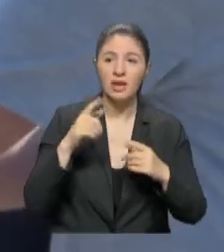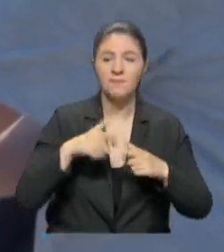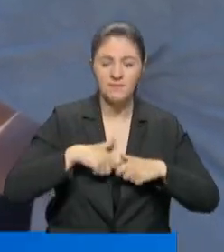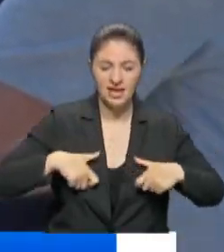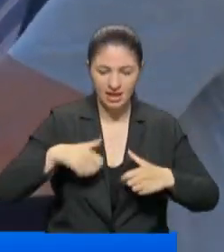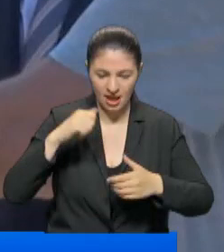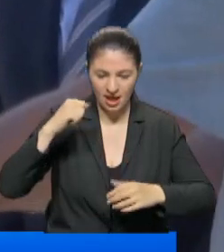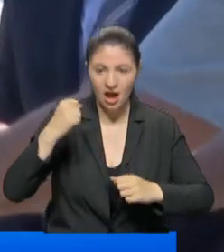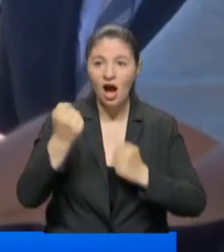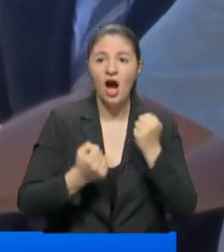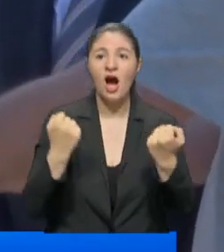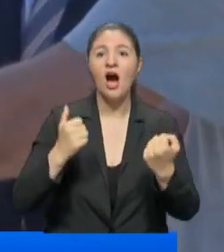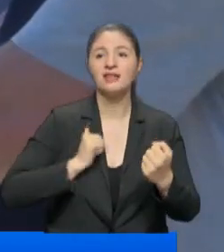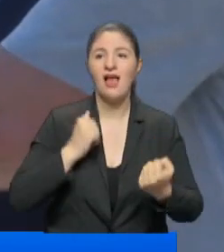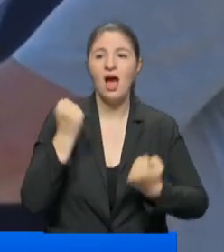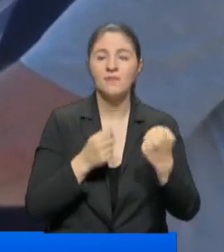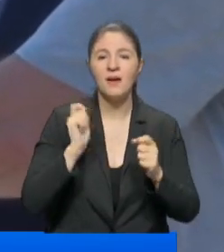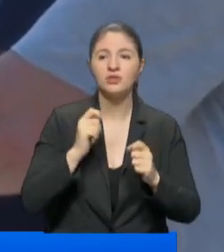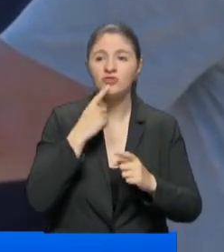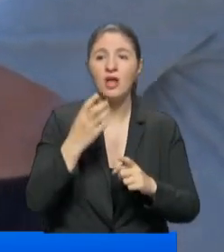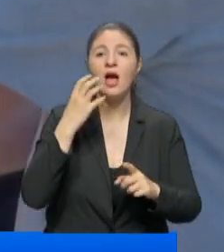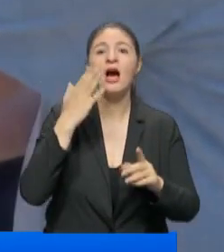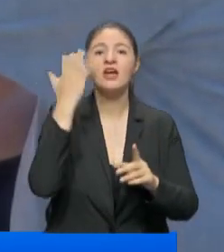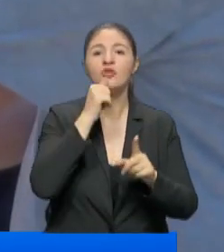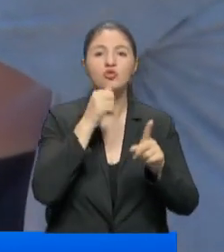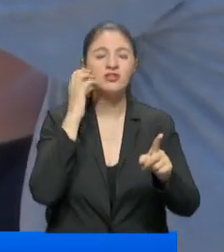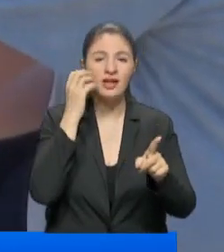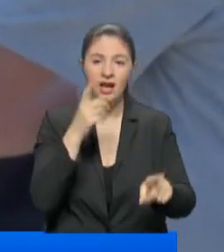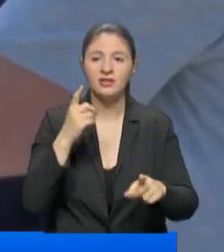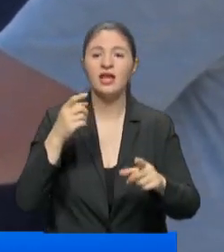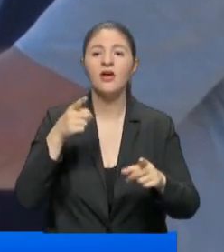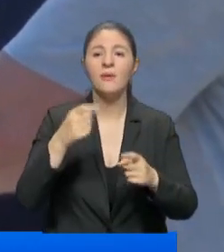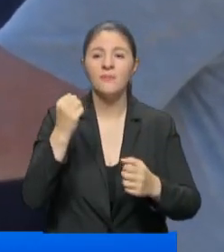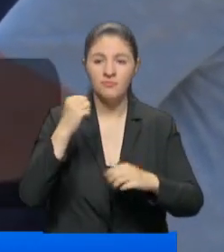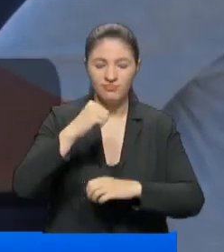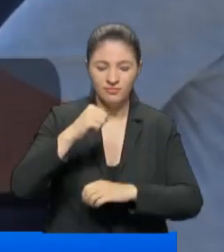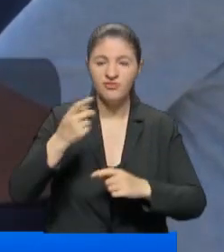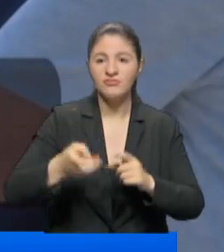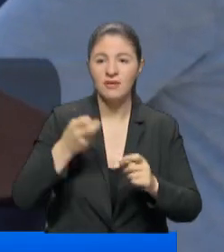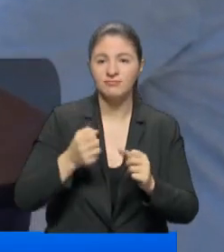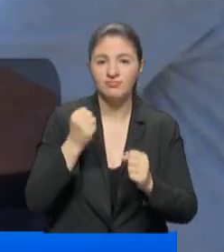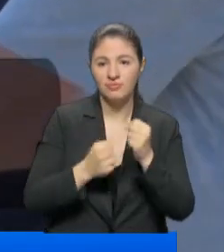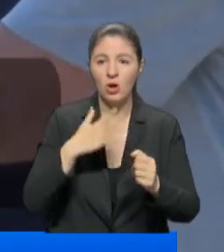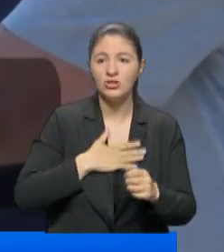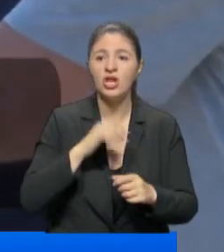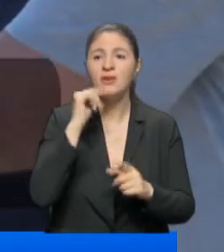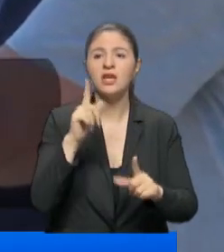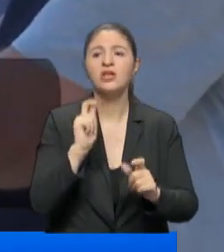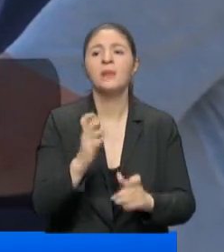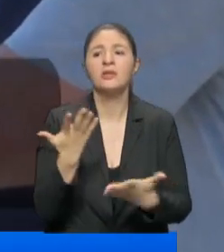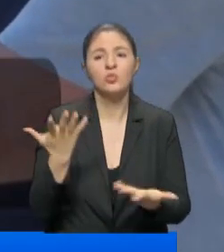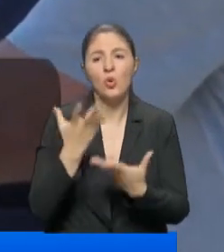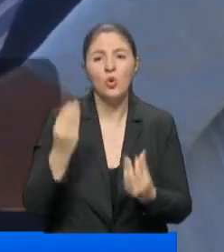tank üretici açıklanan ama faaliyete geçmeyen Sakarya karasudaki tam palet fabrikası önündeydi gerekçe gösterilmeden